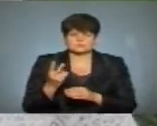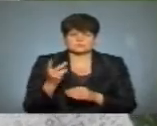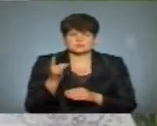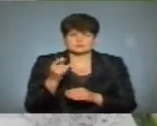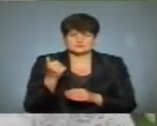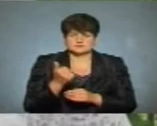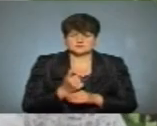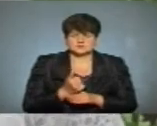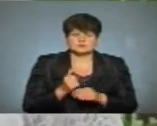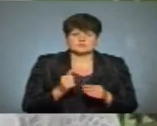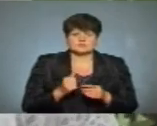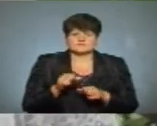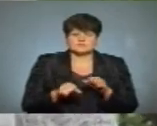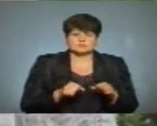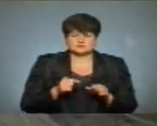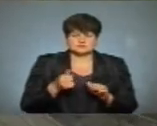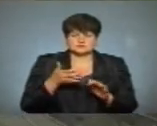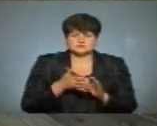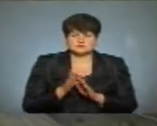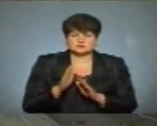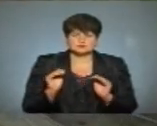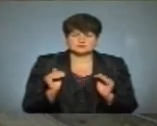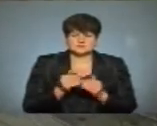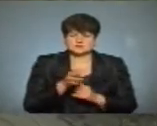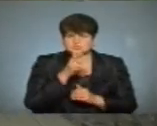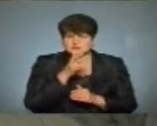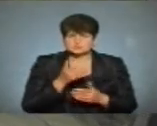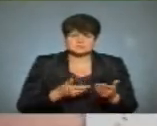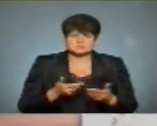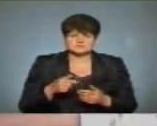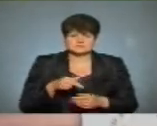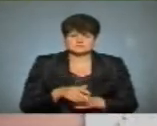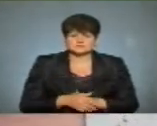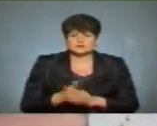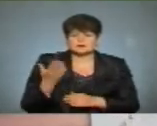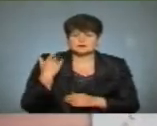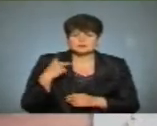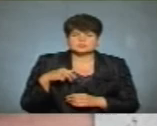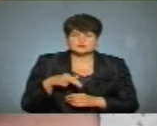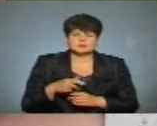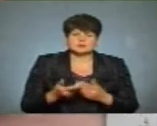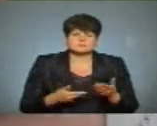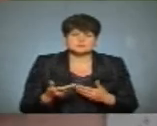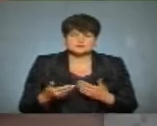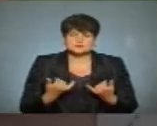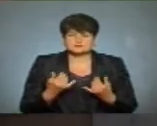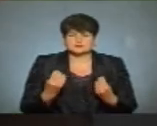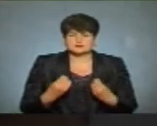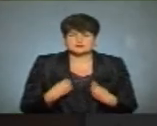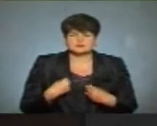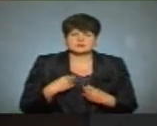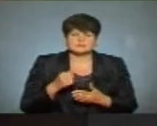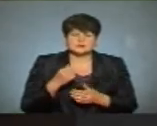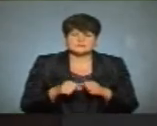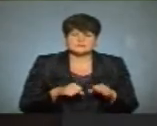Каже, велосипедом на дорогу витрачатиме вдвічі менше часу, ніж пішки. Раніше ходила пішки, а тепер дали нам велосипеда,